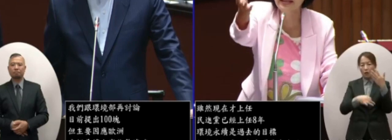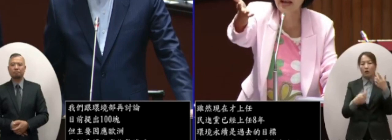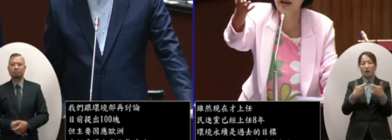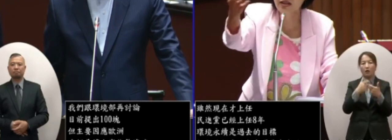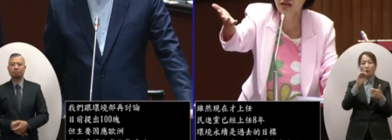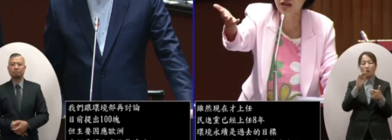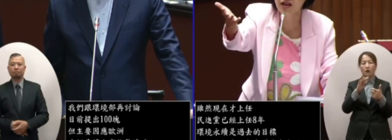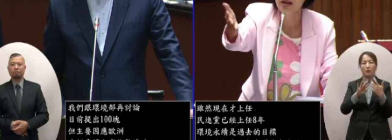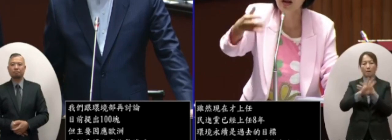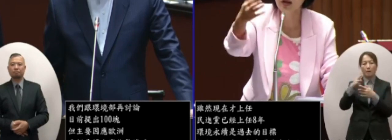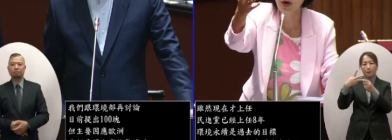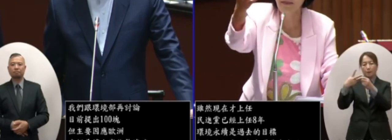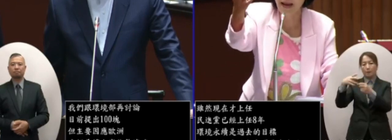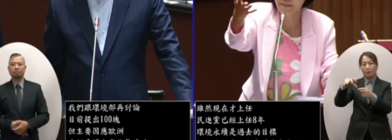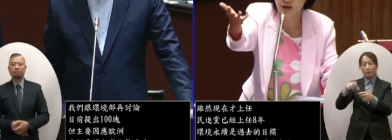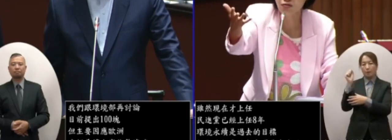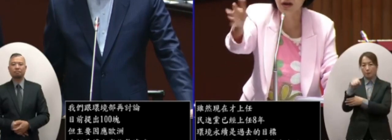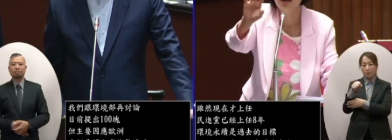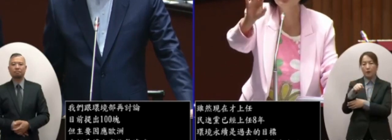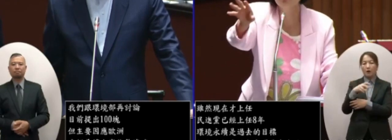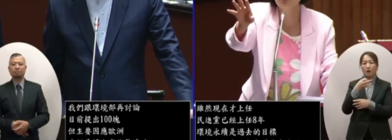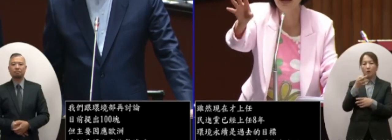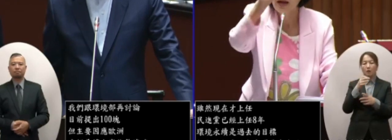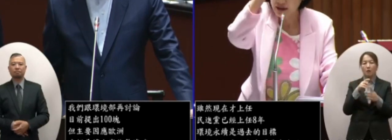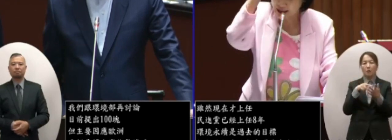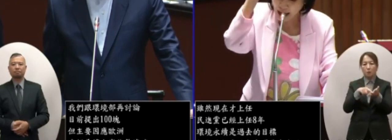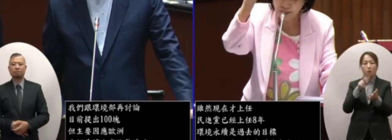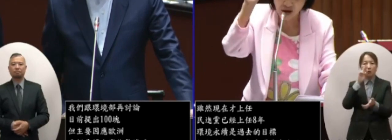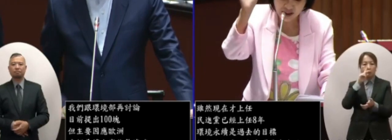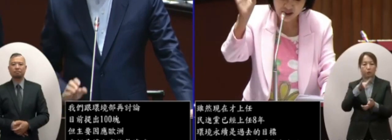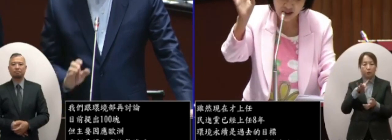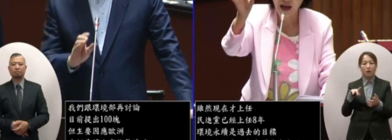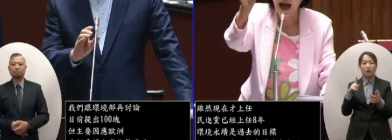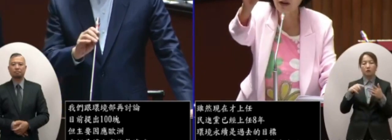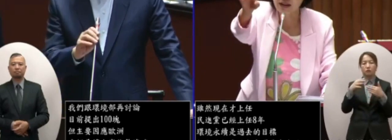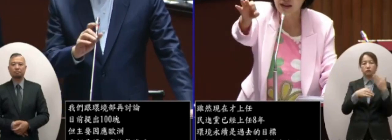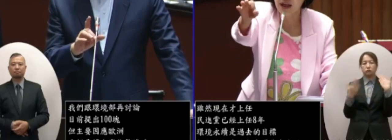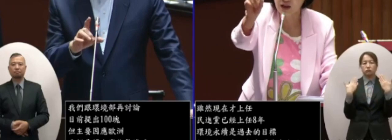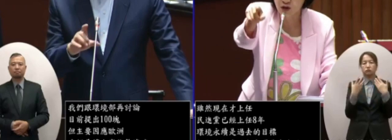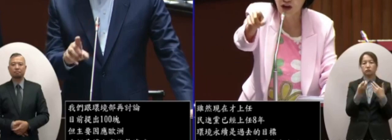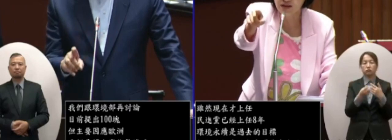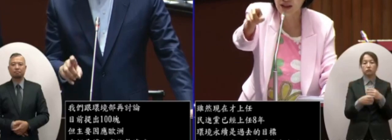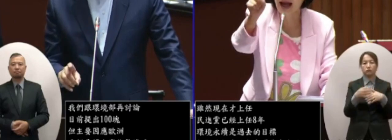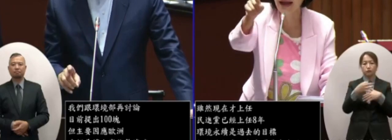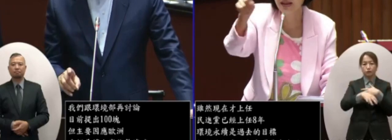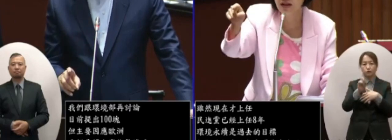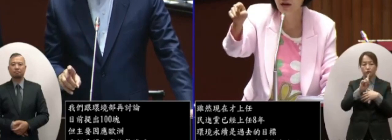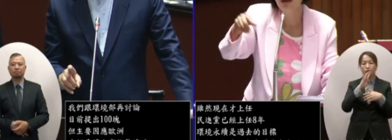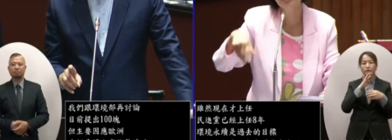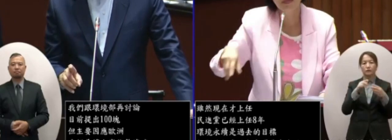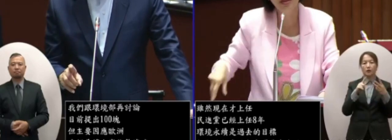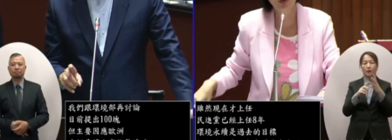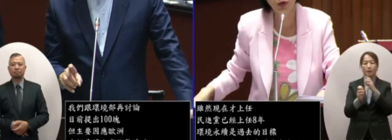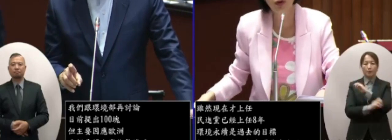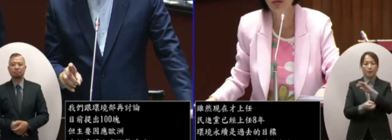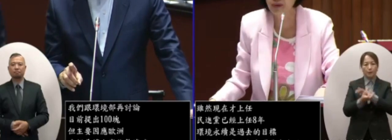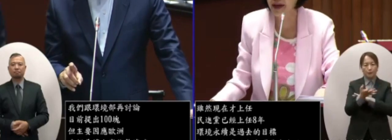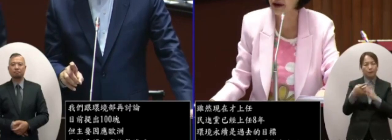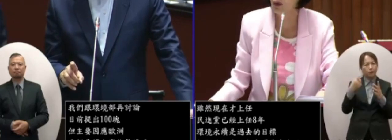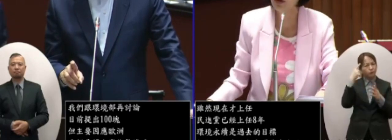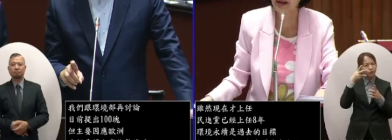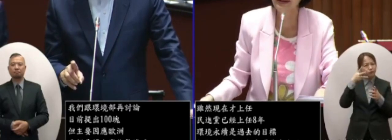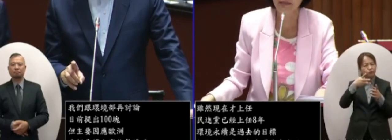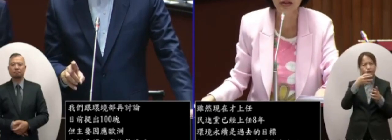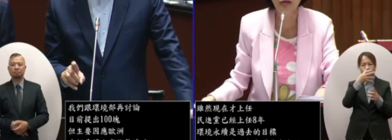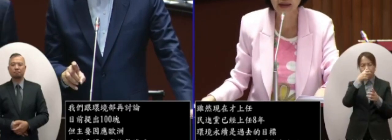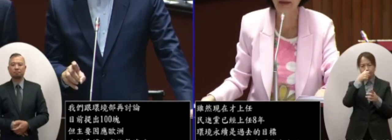证，到底会买错，这个部分也看不到任何。还有一个很重要的碳泄漏，这名词我觉得有点不太好，我觉得应该改名叫做